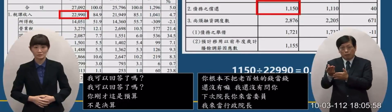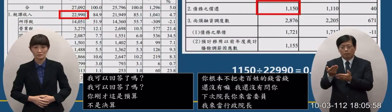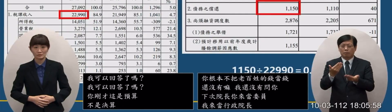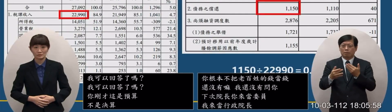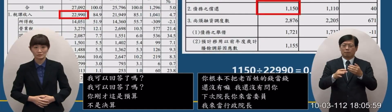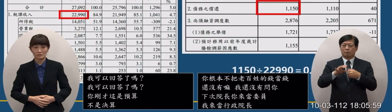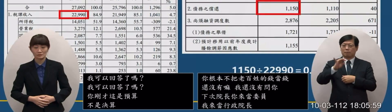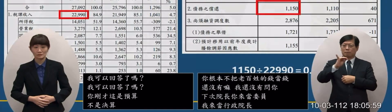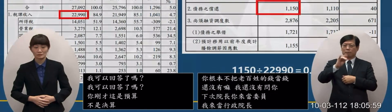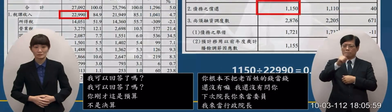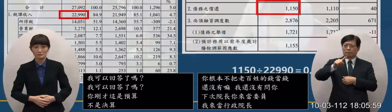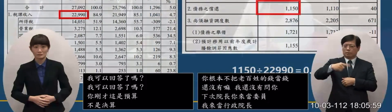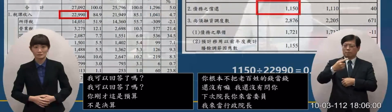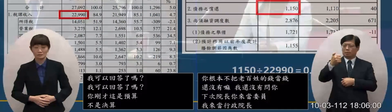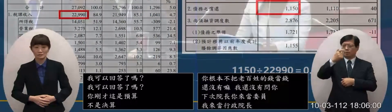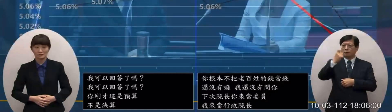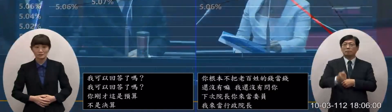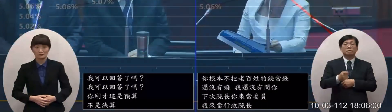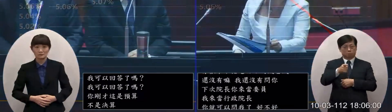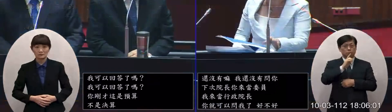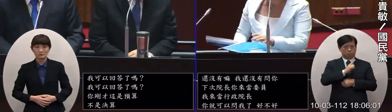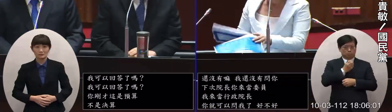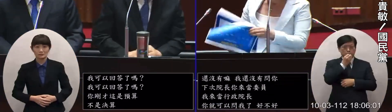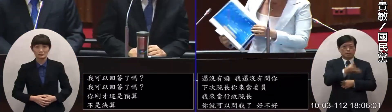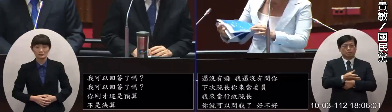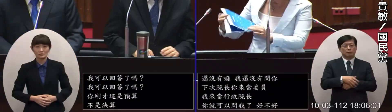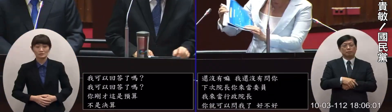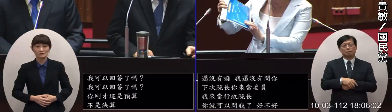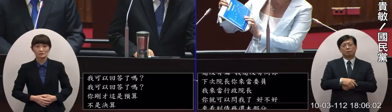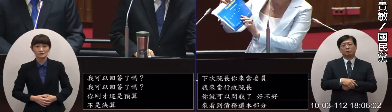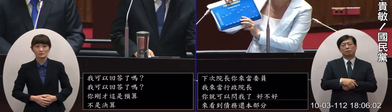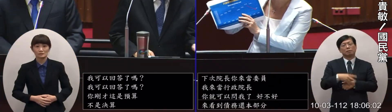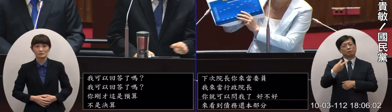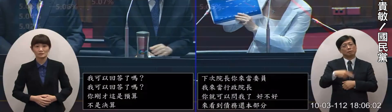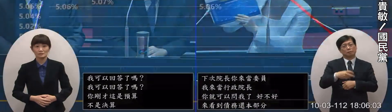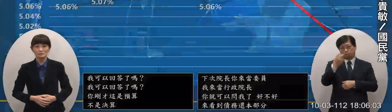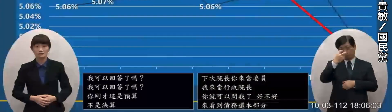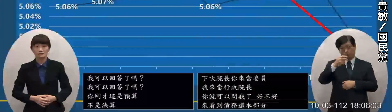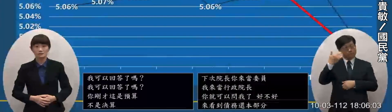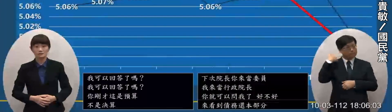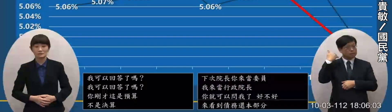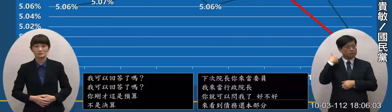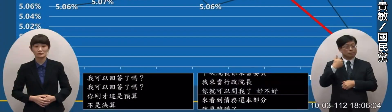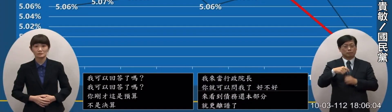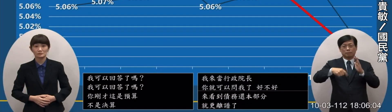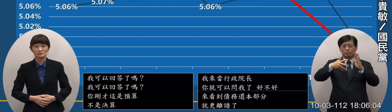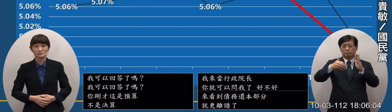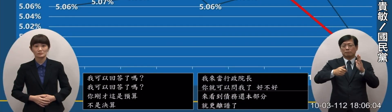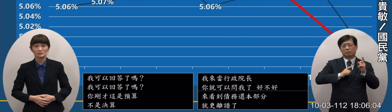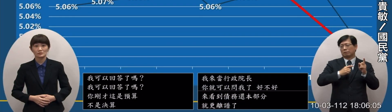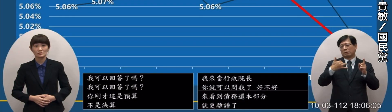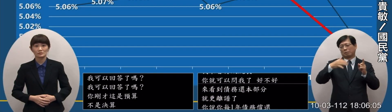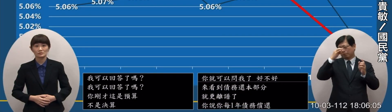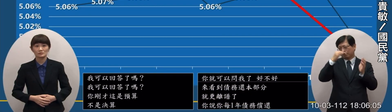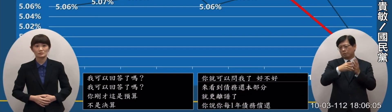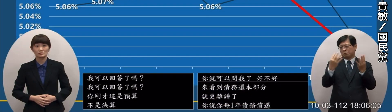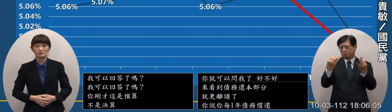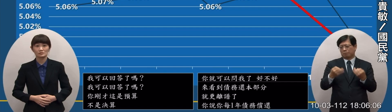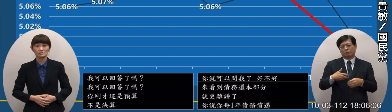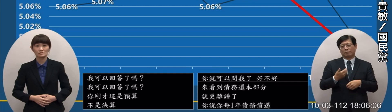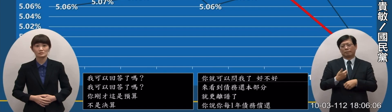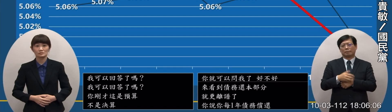还1150亿啊，这个是你说的。然后我们看到你过往啊，院长，你可能没有看到这些数